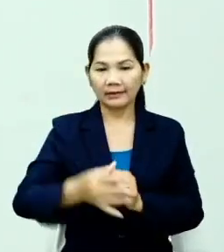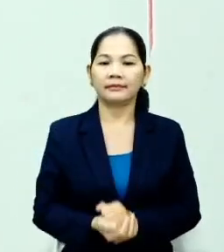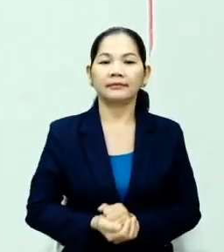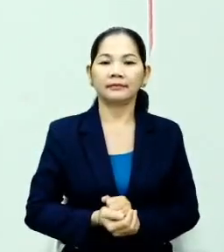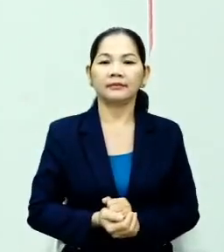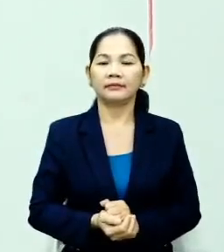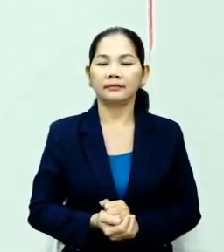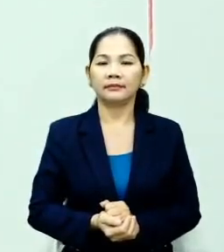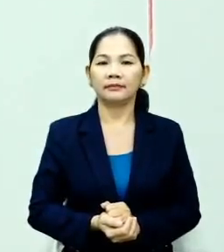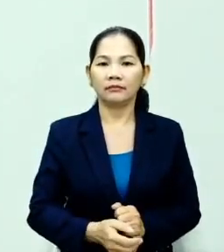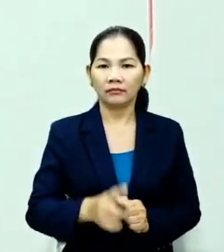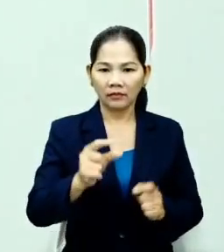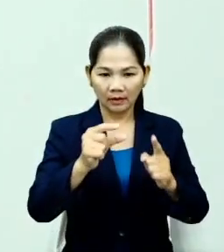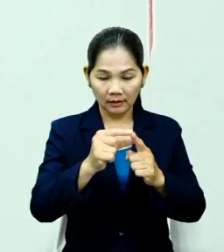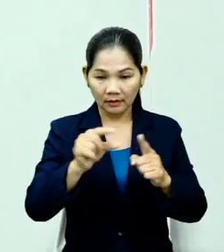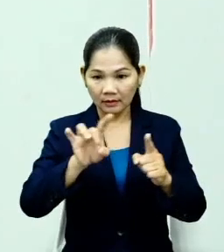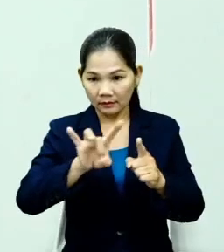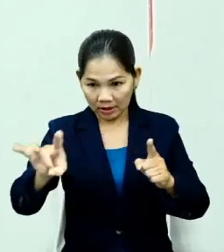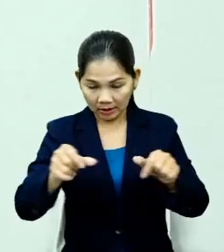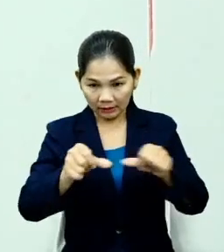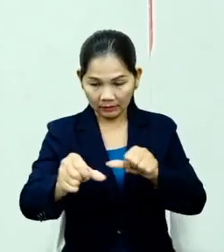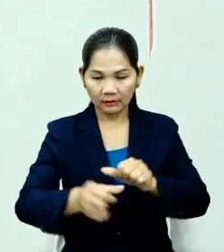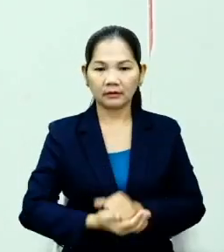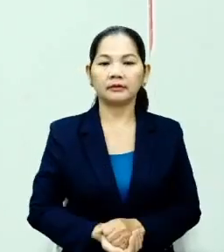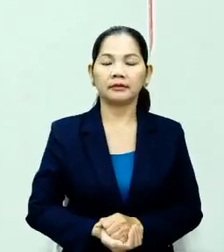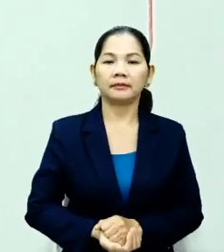to nè con á chà con mời tặng ở kia